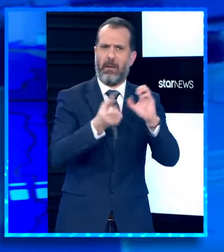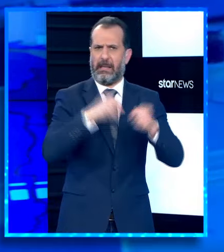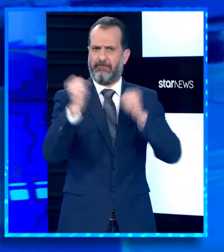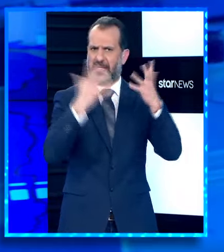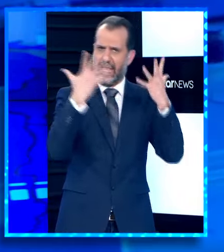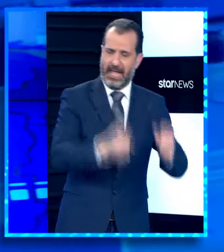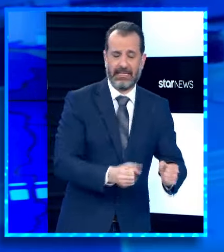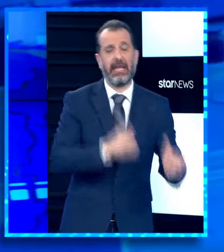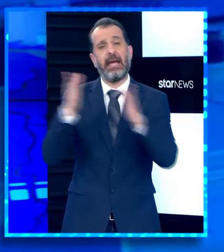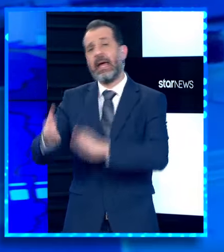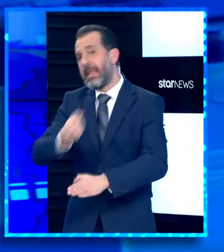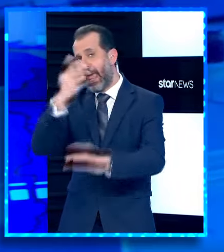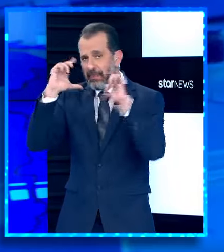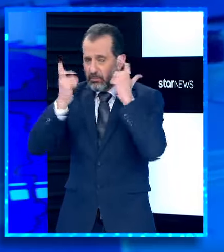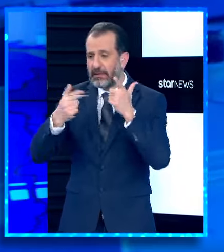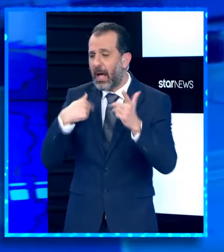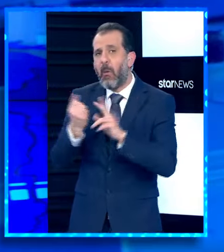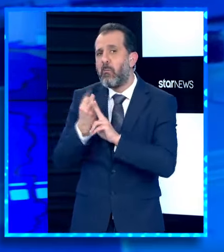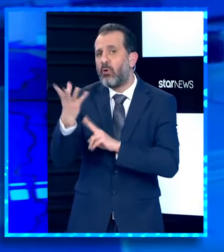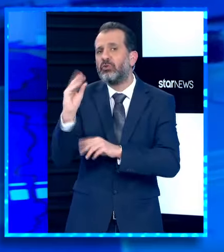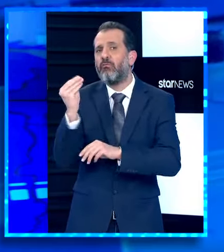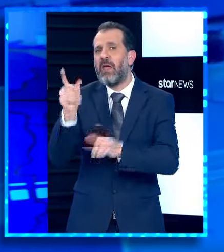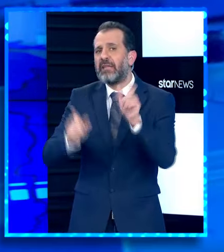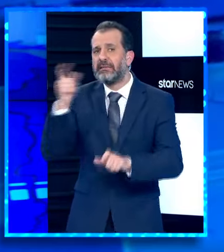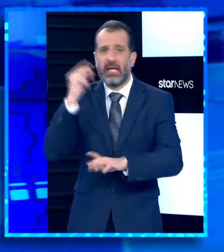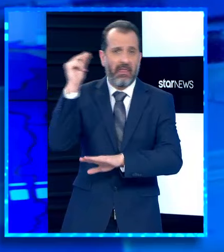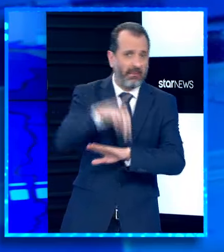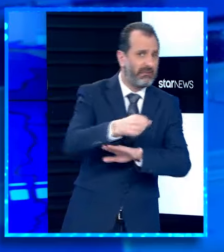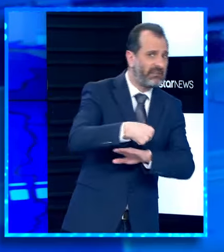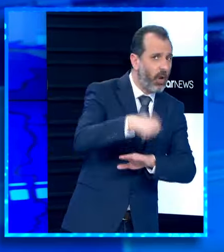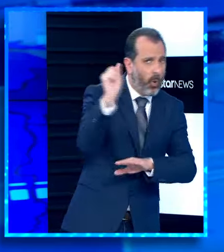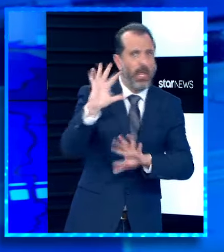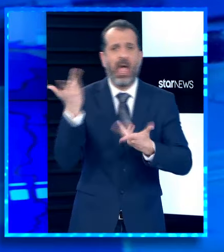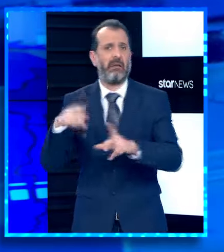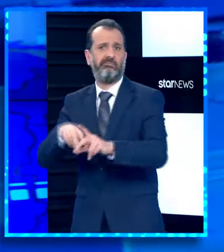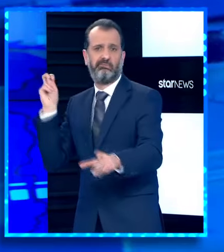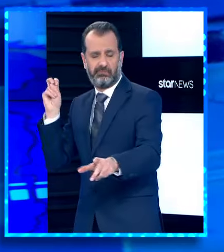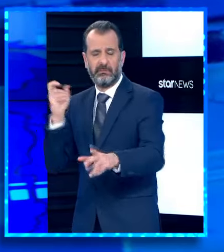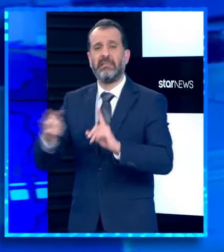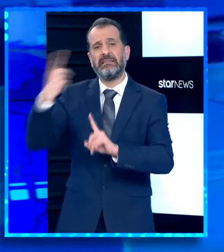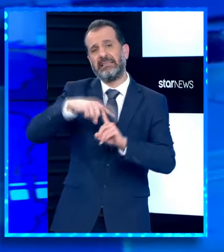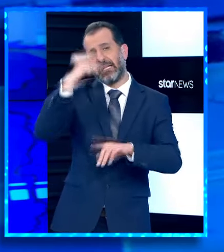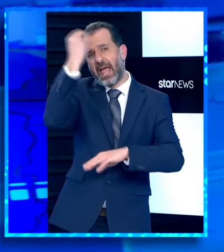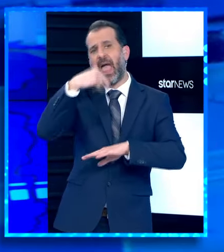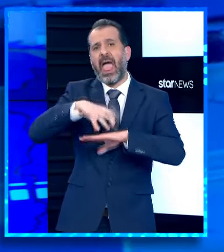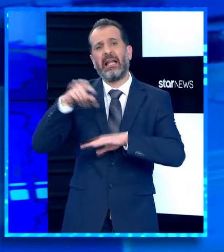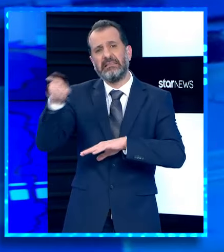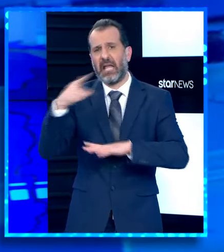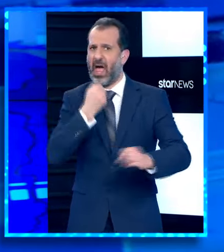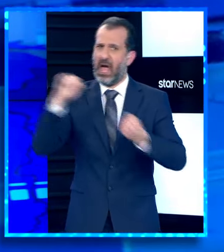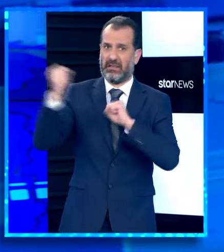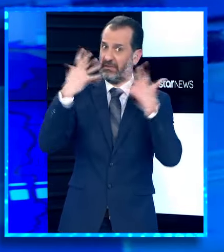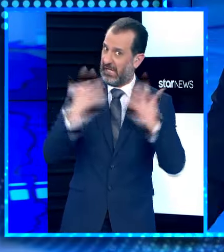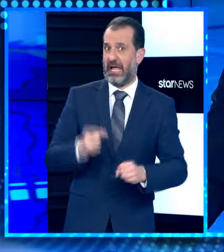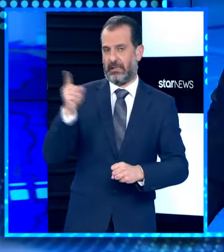θα καταψηφίσουν ή θα απέχουν. Ενώ παράλληλα υπάρχουν και ισχυρές αντιδράσεις από την Εκκλησία. Θα συνδεθούμε με τον κοινοβουλευτικό